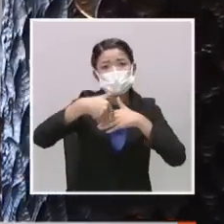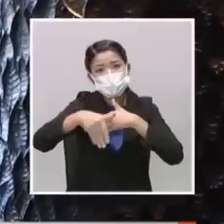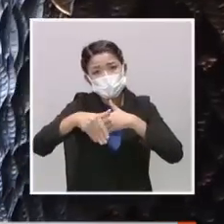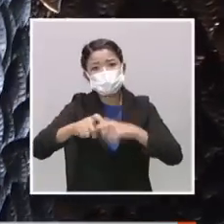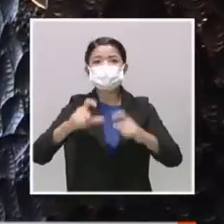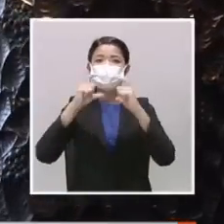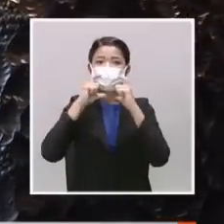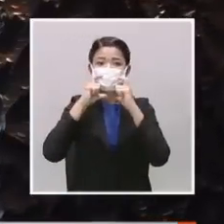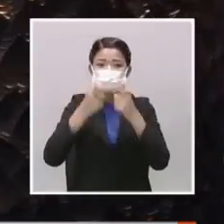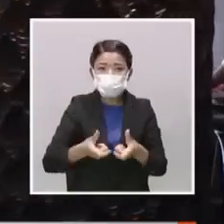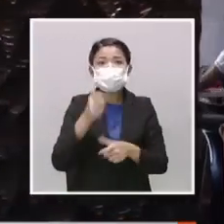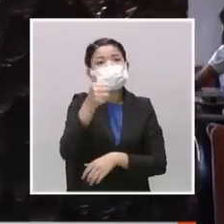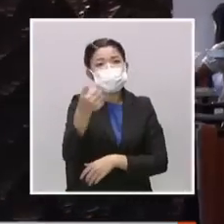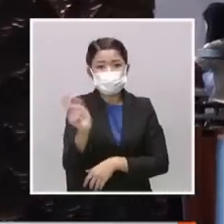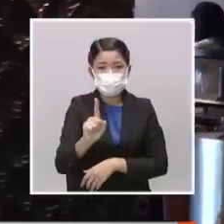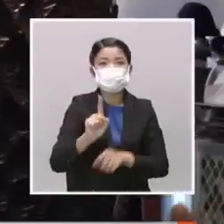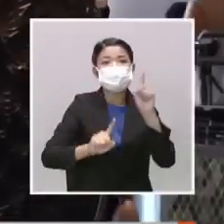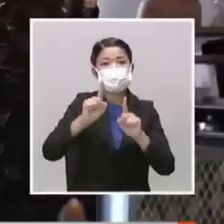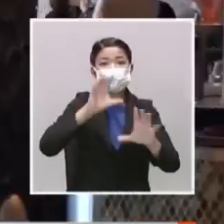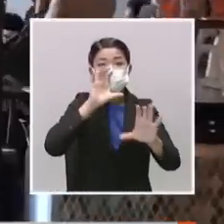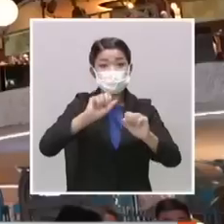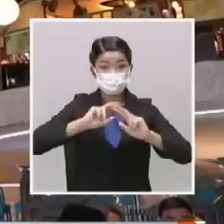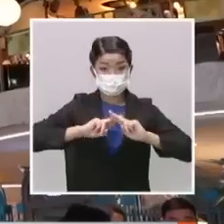การณ์ใดที่สามารถถอดได้ค่ะ